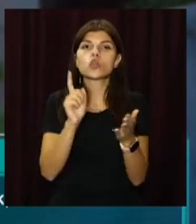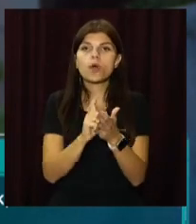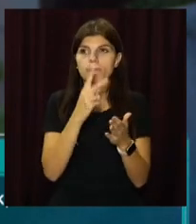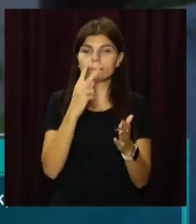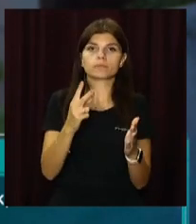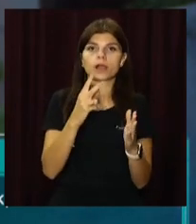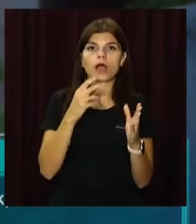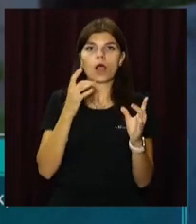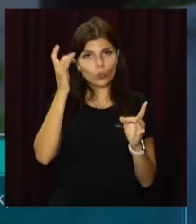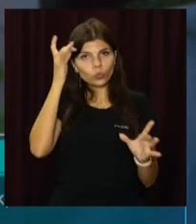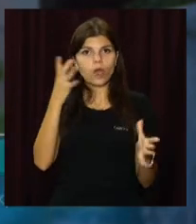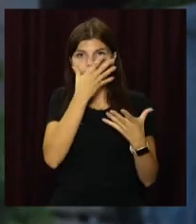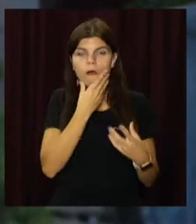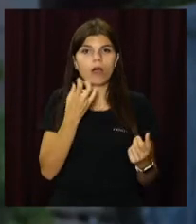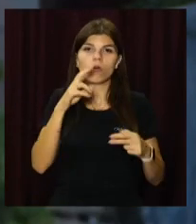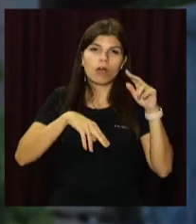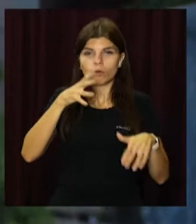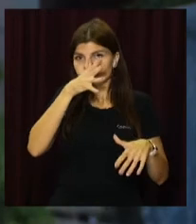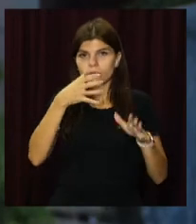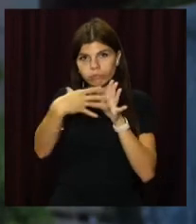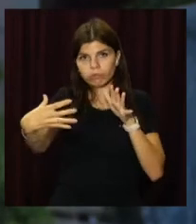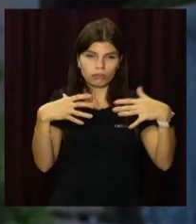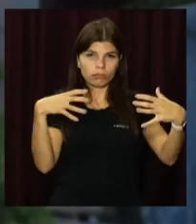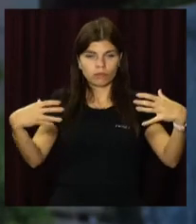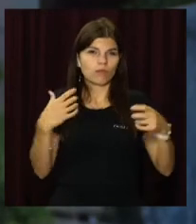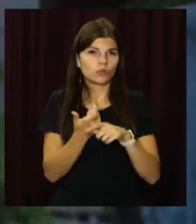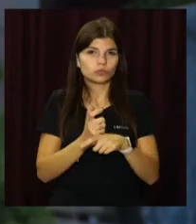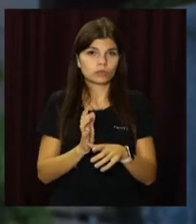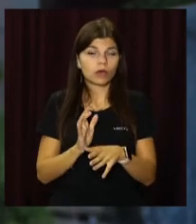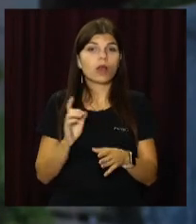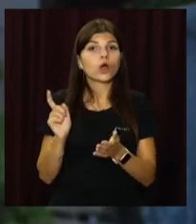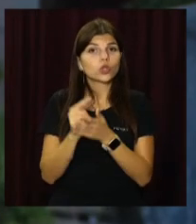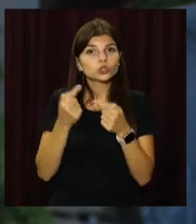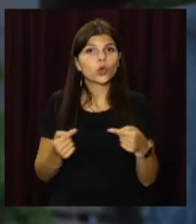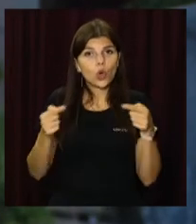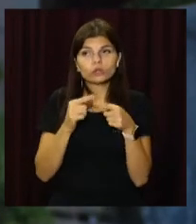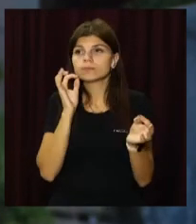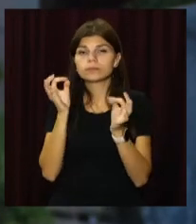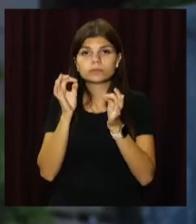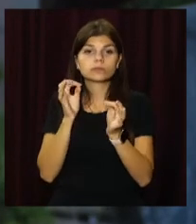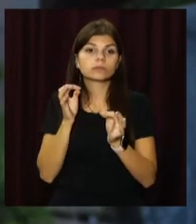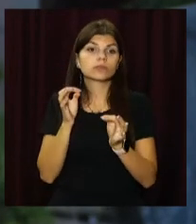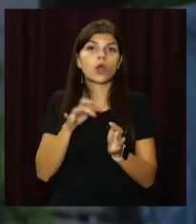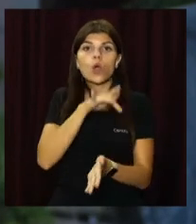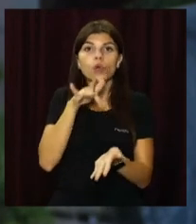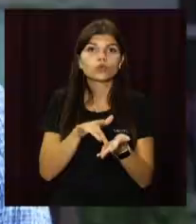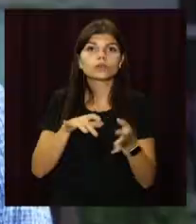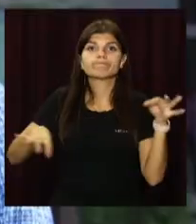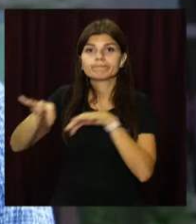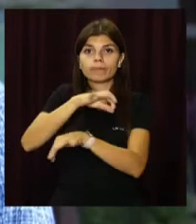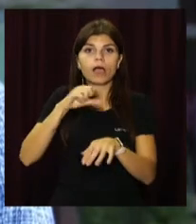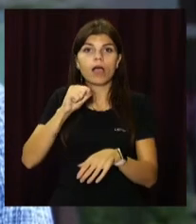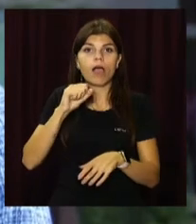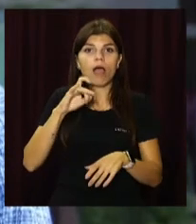в наших містах, як і в місті Дніпро, повинні мати згодження з міською архітектурою.